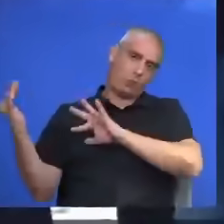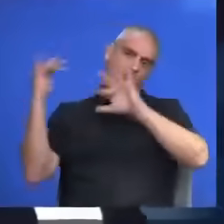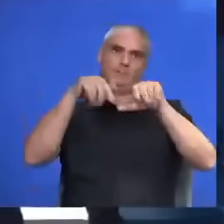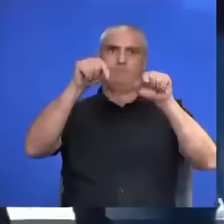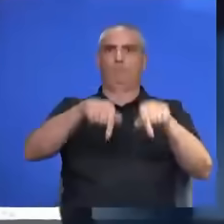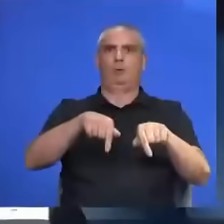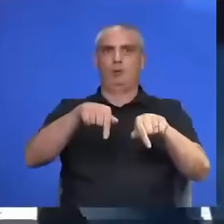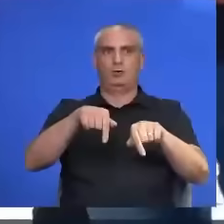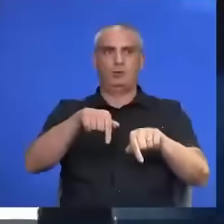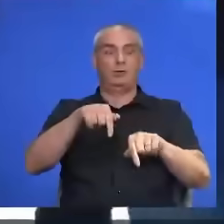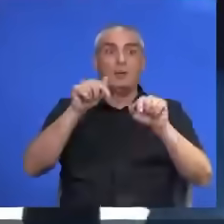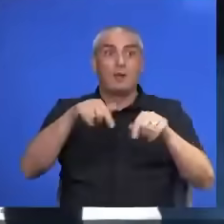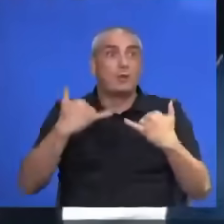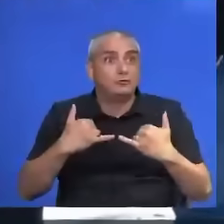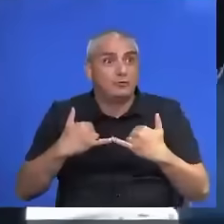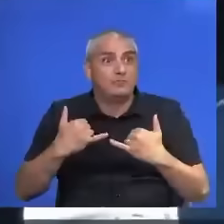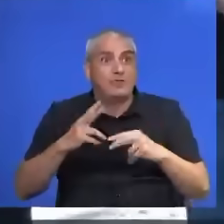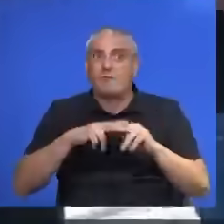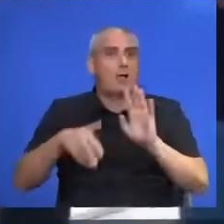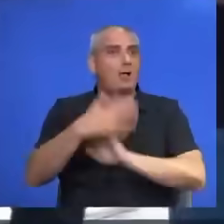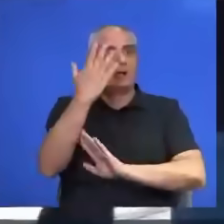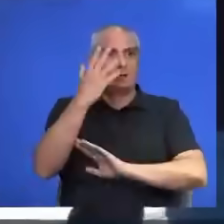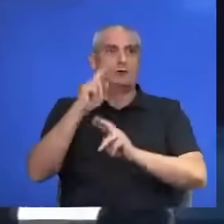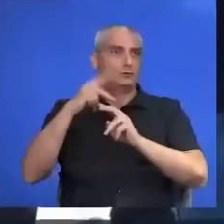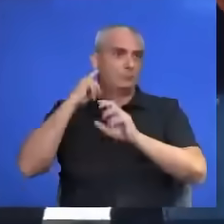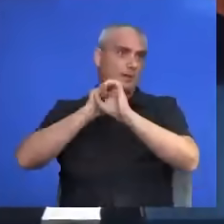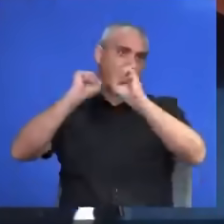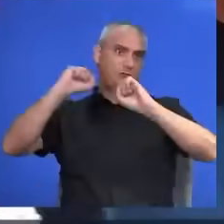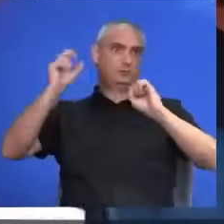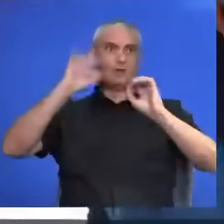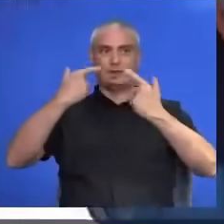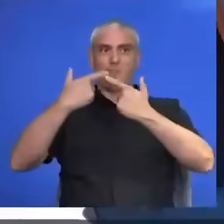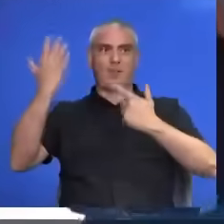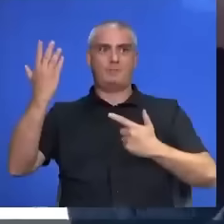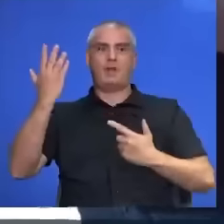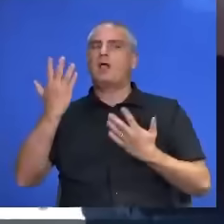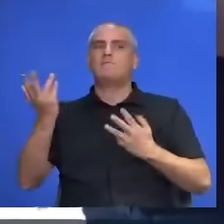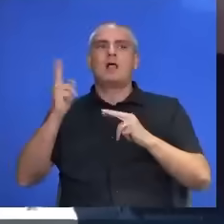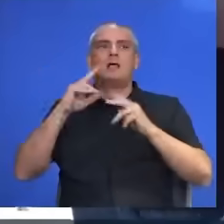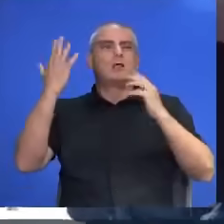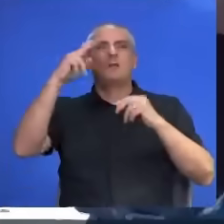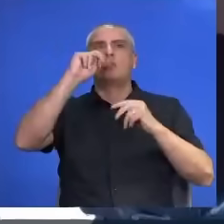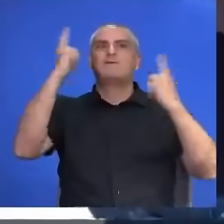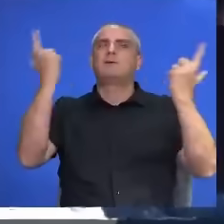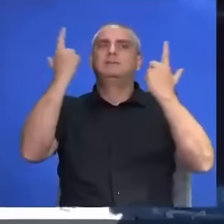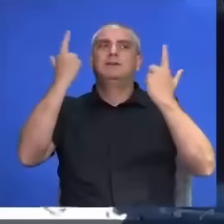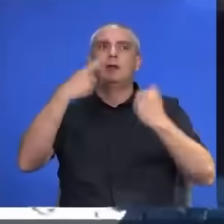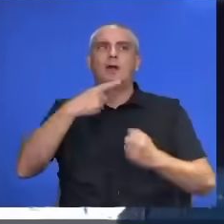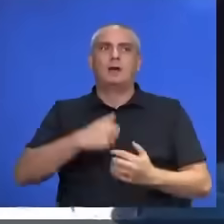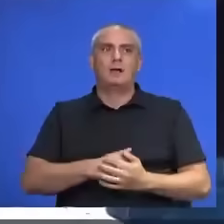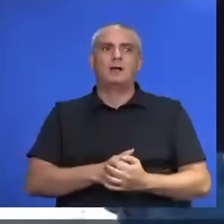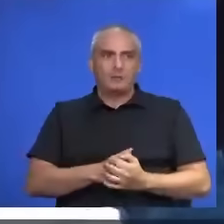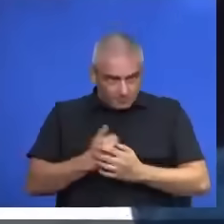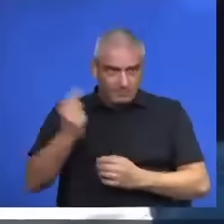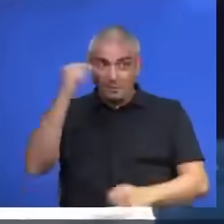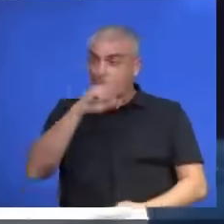לפה עכשיו? ואז מי פה יוצאים לזה? שומע את הפיצוצים, יש עדיין מלחמה. לא, אבל מה עם האלה של הנובה, של המסיבה? עדיין יש